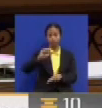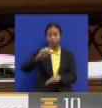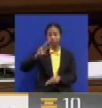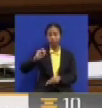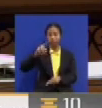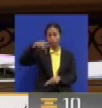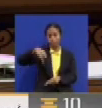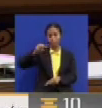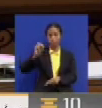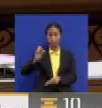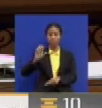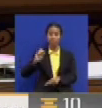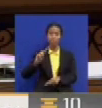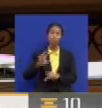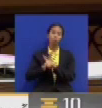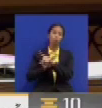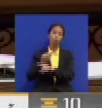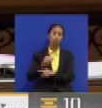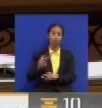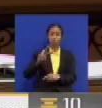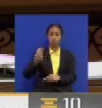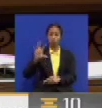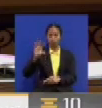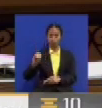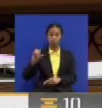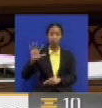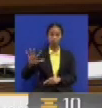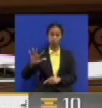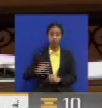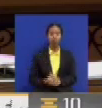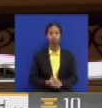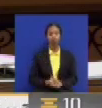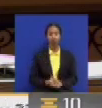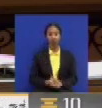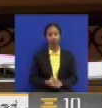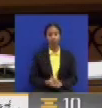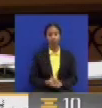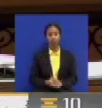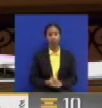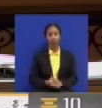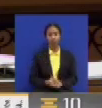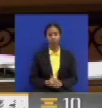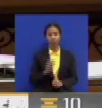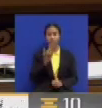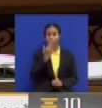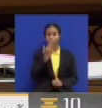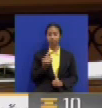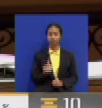ก็กลายเป็นอยู่ในค่ายสตอป่าเดียวกันส่งเสียงจุกู้อย่างเดิม เกิดระบบนิเวศเกิดขึ้น ไม่จำเป็นต้อง